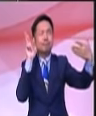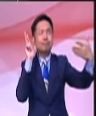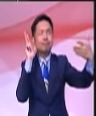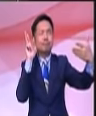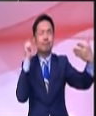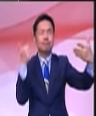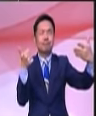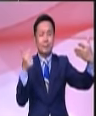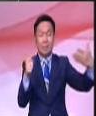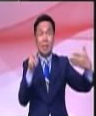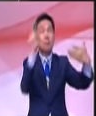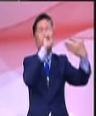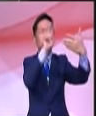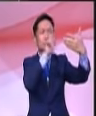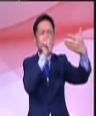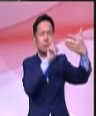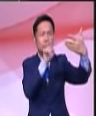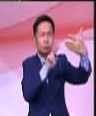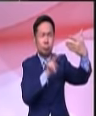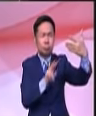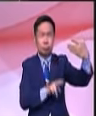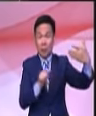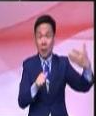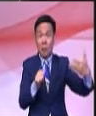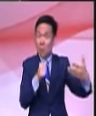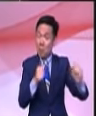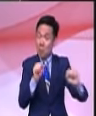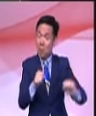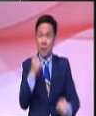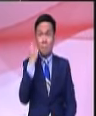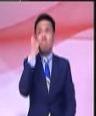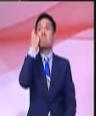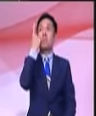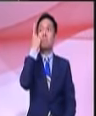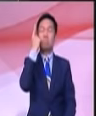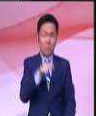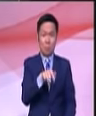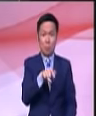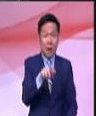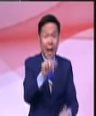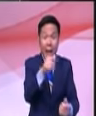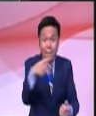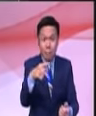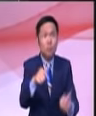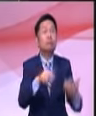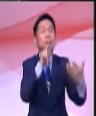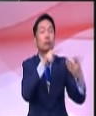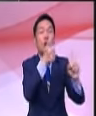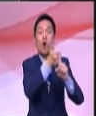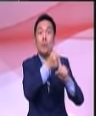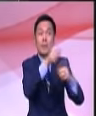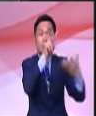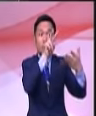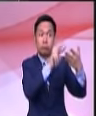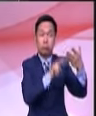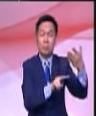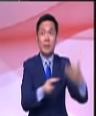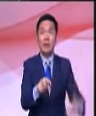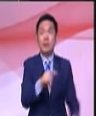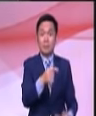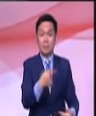Selagi tulisan tu dalam bentuk yang boleh dibaca dan difahami oleh perisian tu, dia akan baca dan output